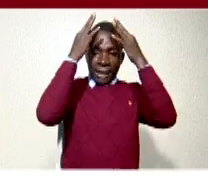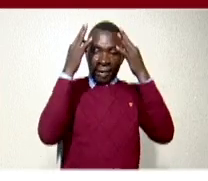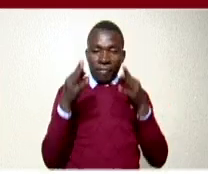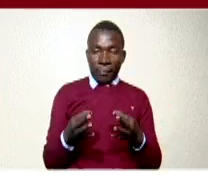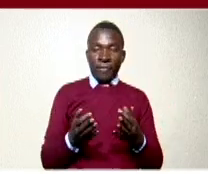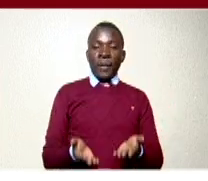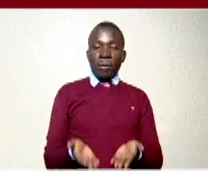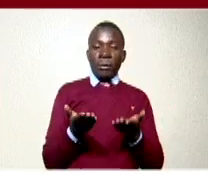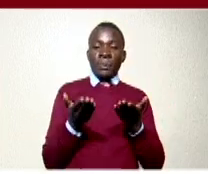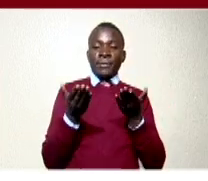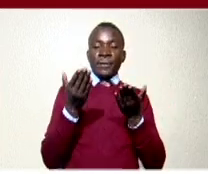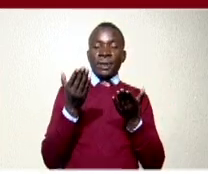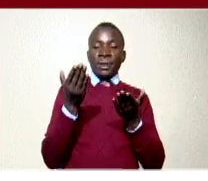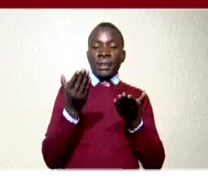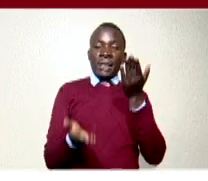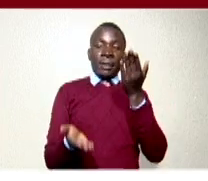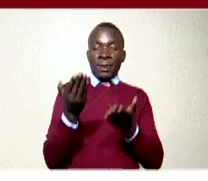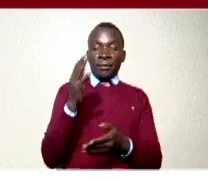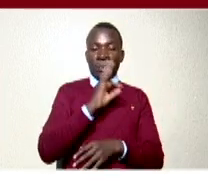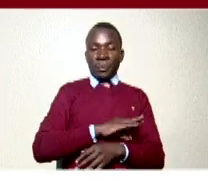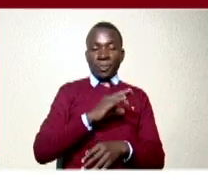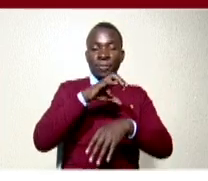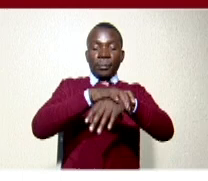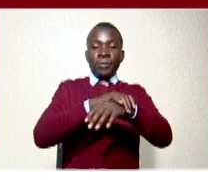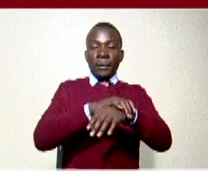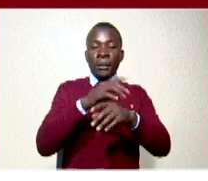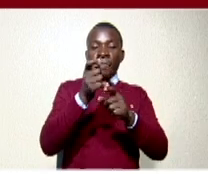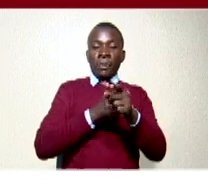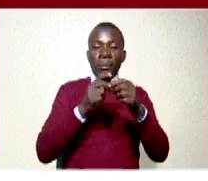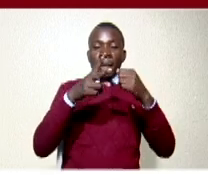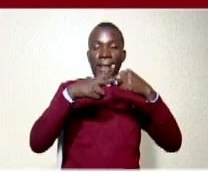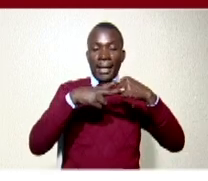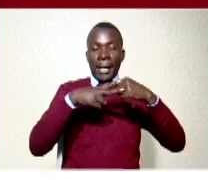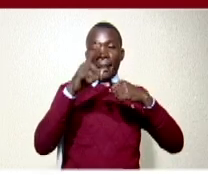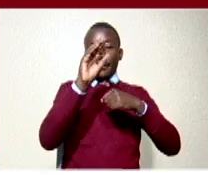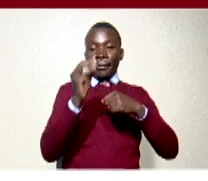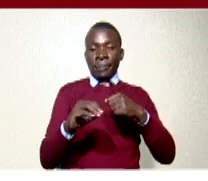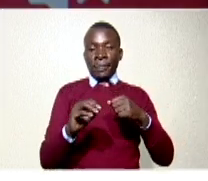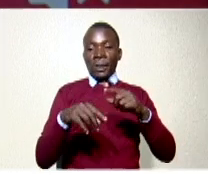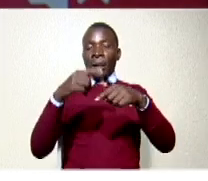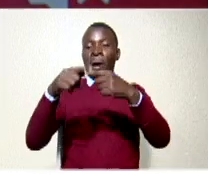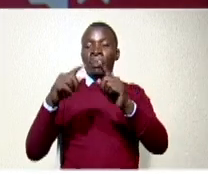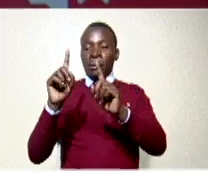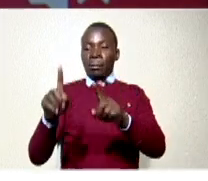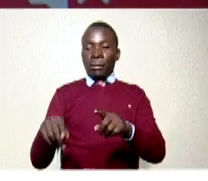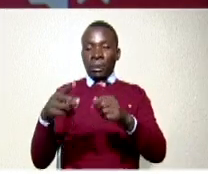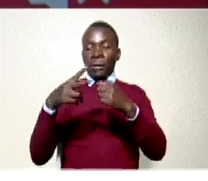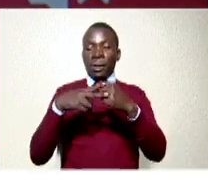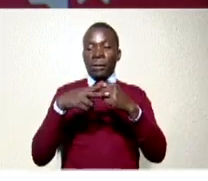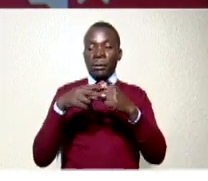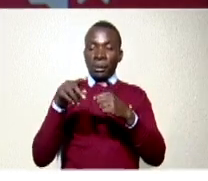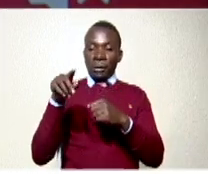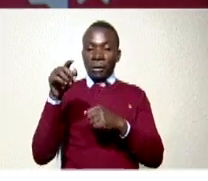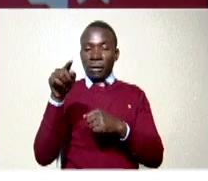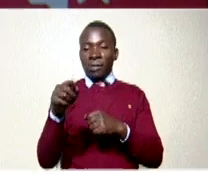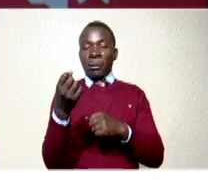kuzamura igipimo cy'inyungu ufatizo kiva kuri 7 ku ijana kigera kuri